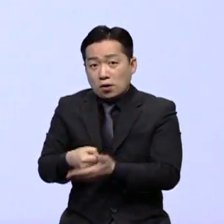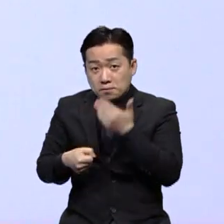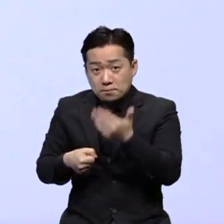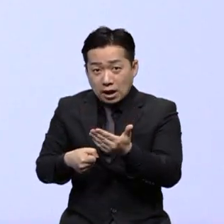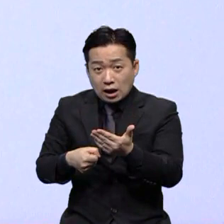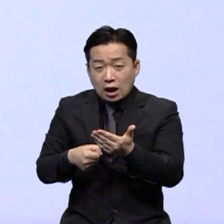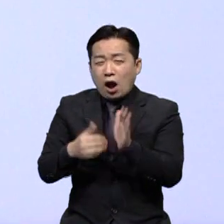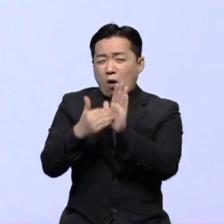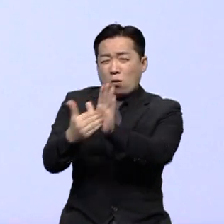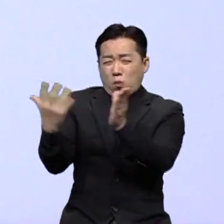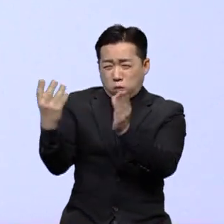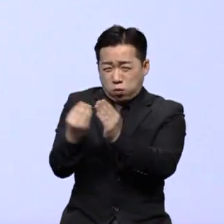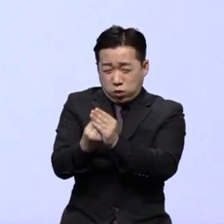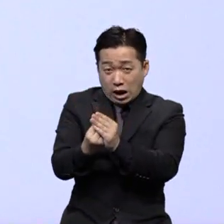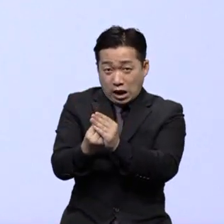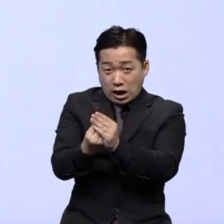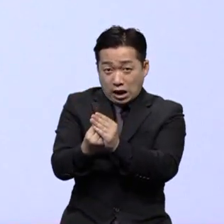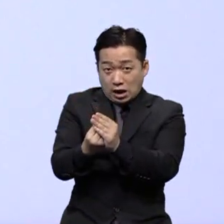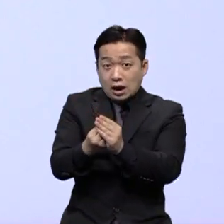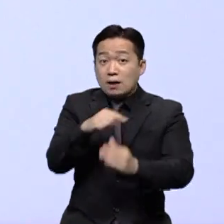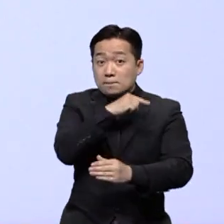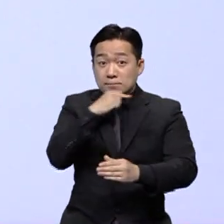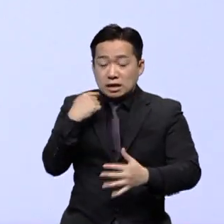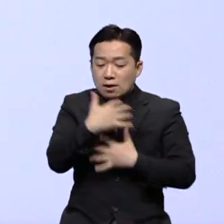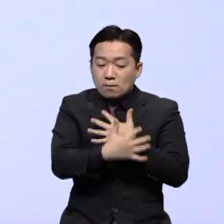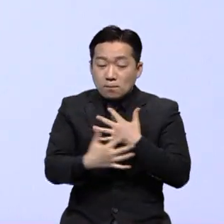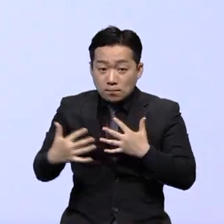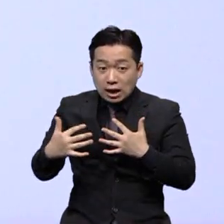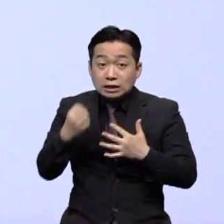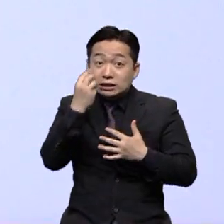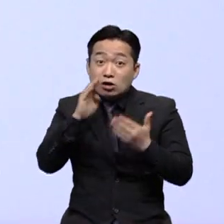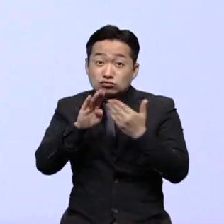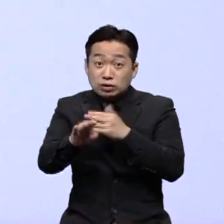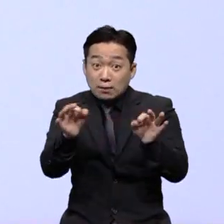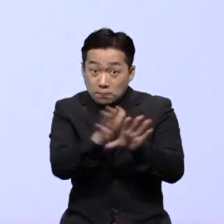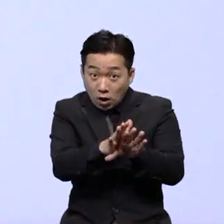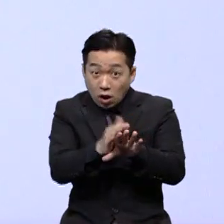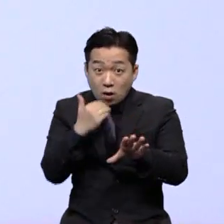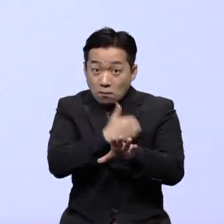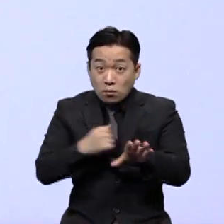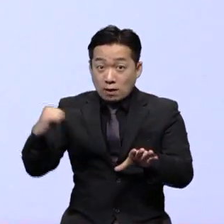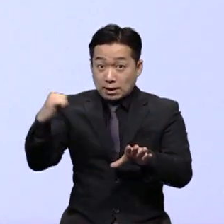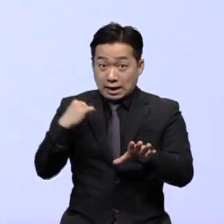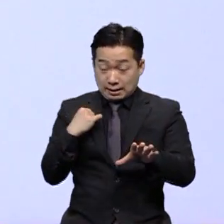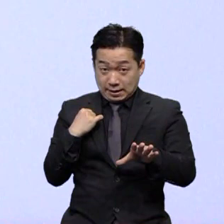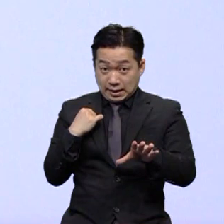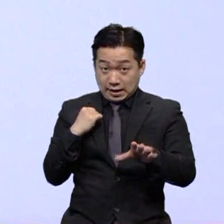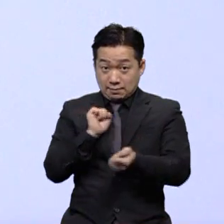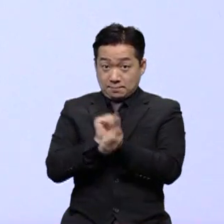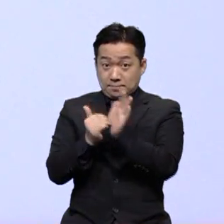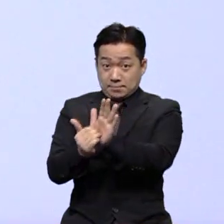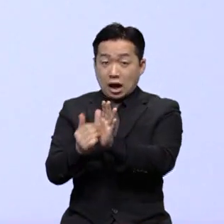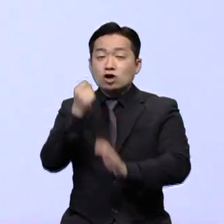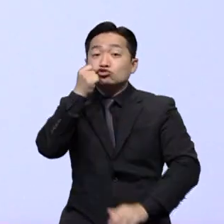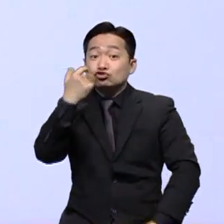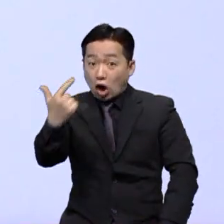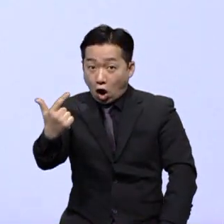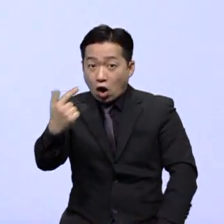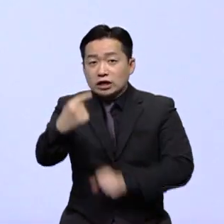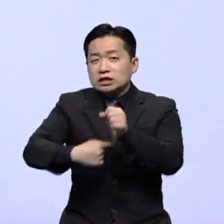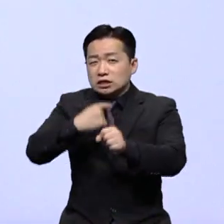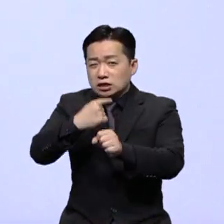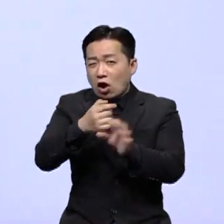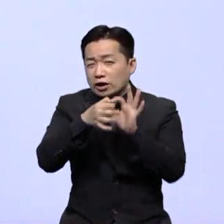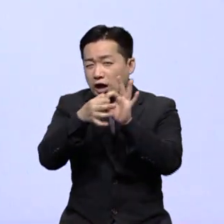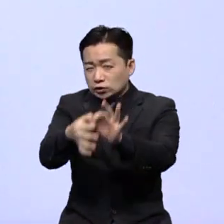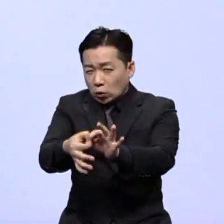못 들어오게 하는 항체는 3개월 후에 사라지지만 몸에 들어온 바이러스와 싸우는 면역세포는 6개월,